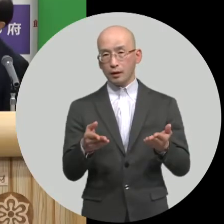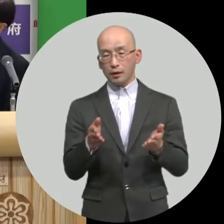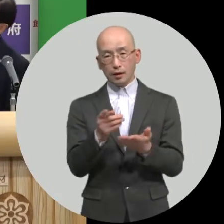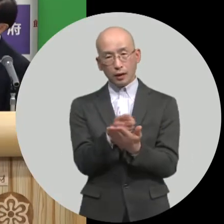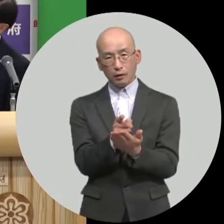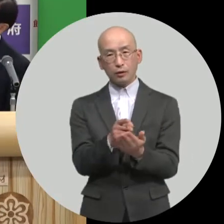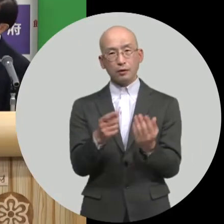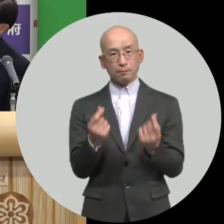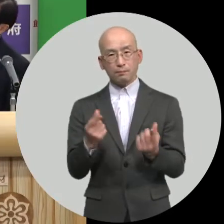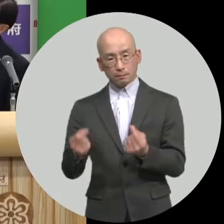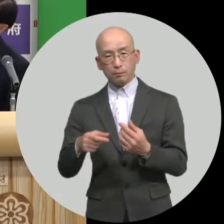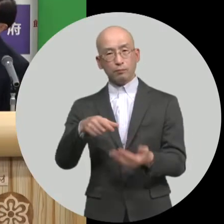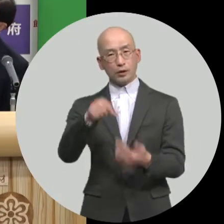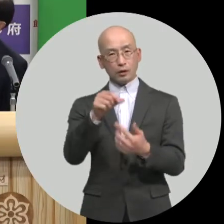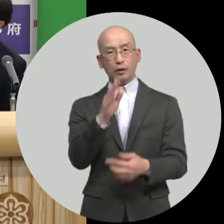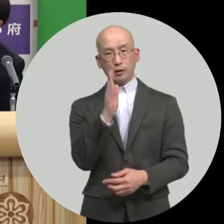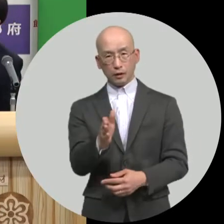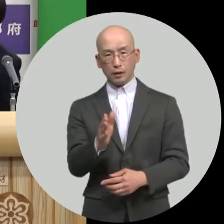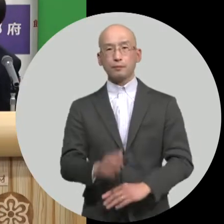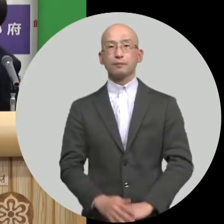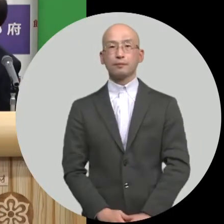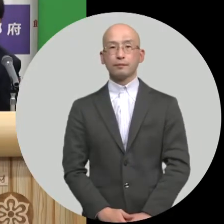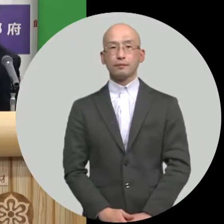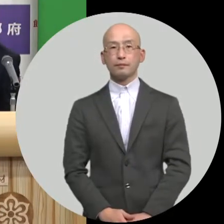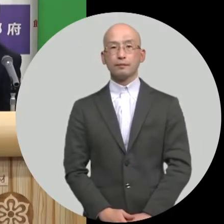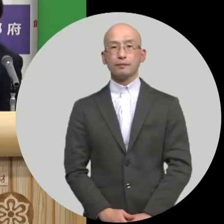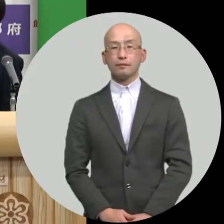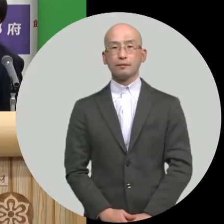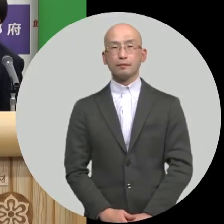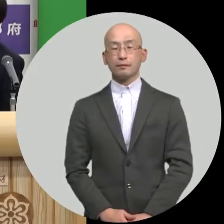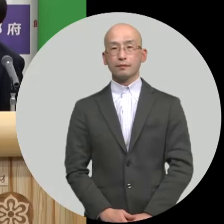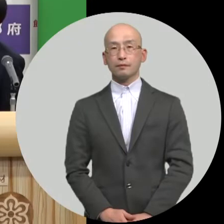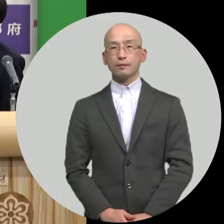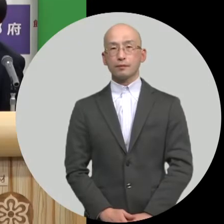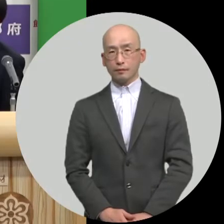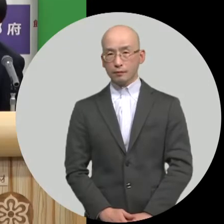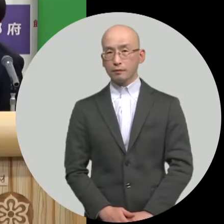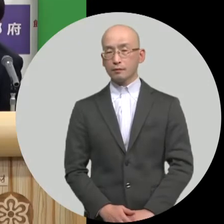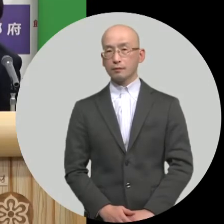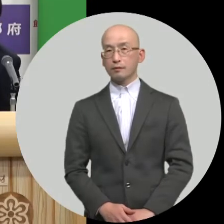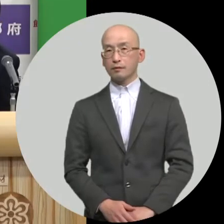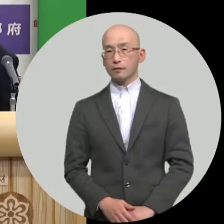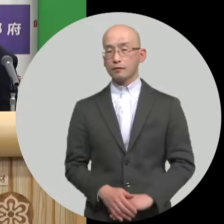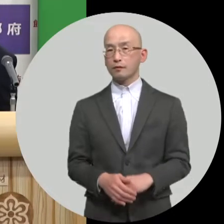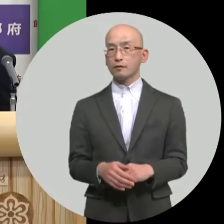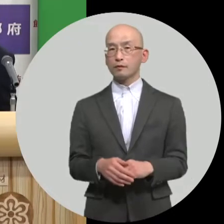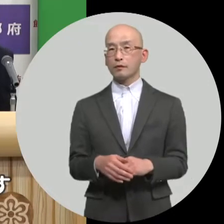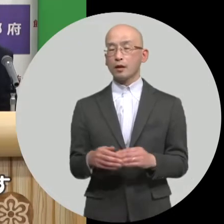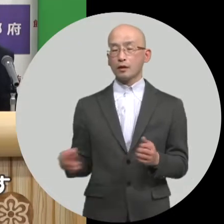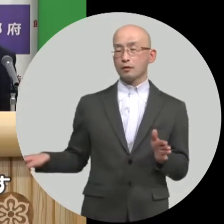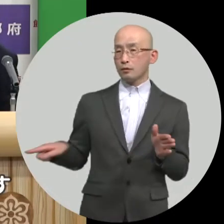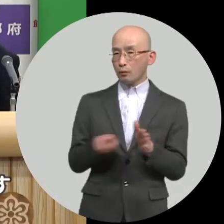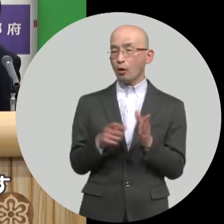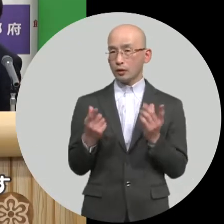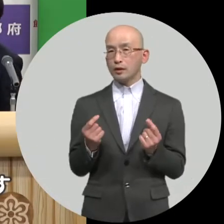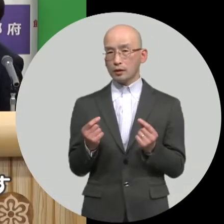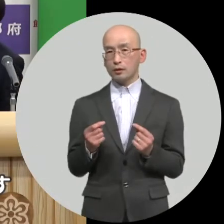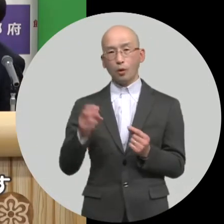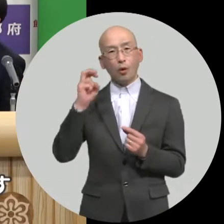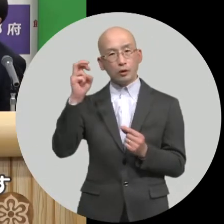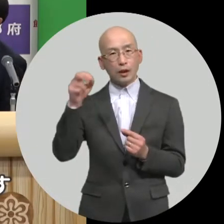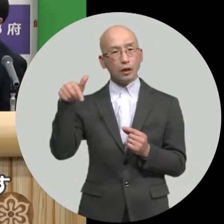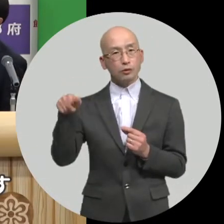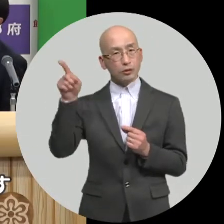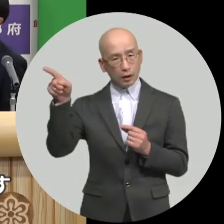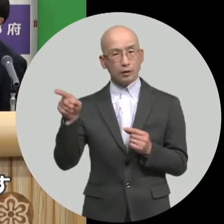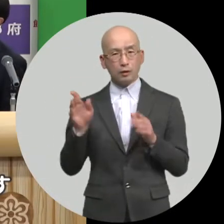です。それから、これもまあ従来から申し上げておりますけれども、大阪府などへの不要不急の外出は